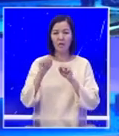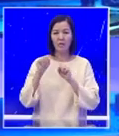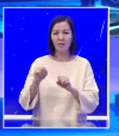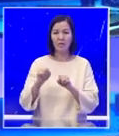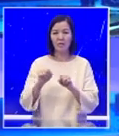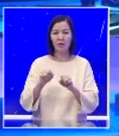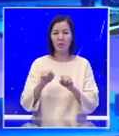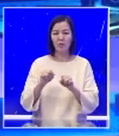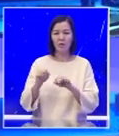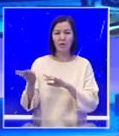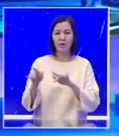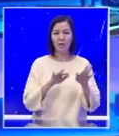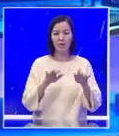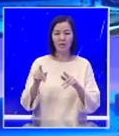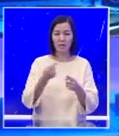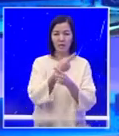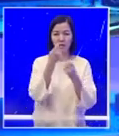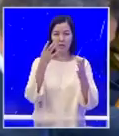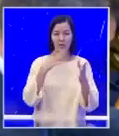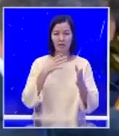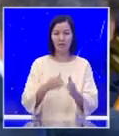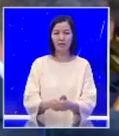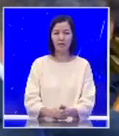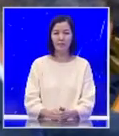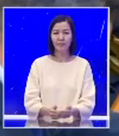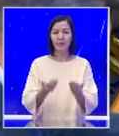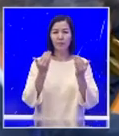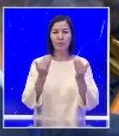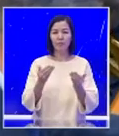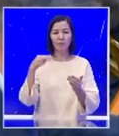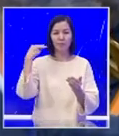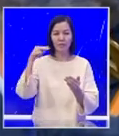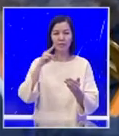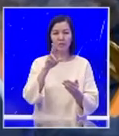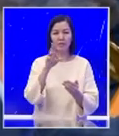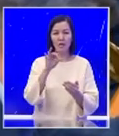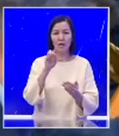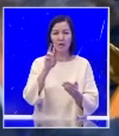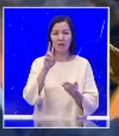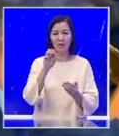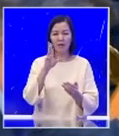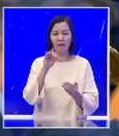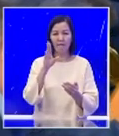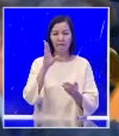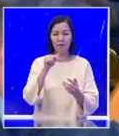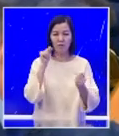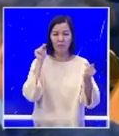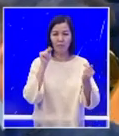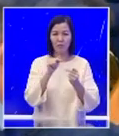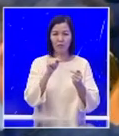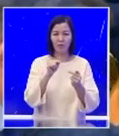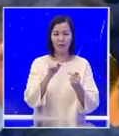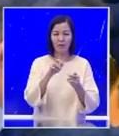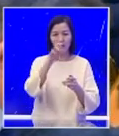бірқатар сақтық шараларын жариялады. Бүгін президент коронавирус пандемиясына қарсы күрес мәселесі жөнінде